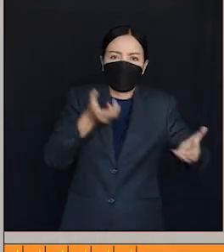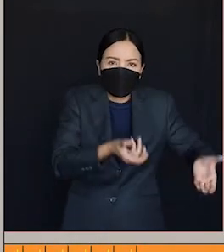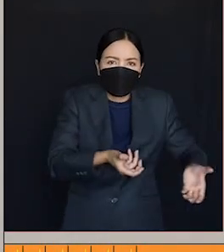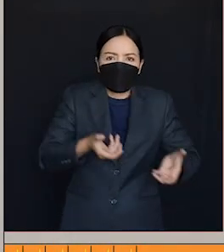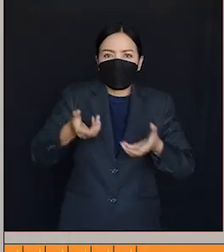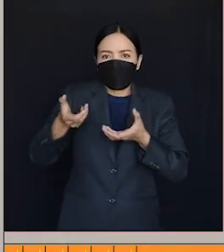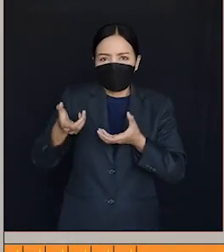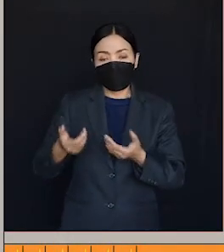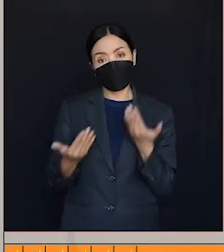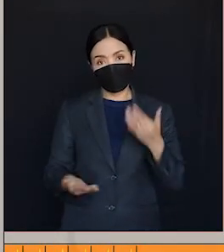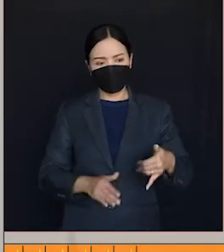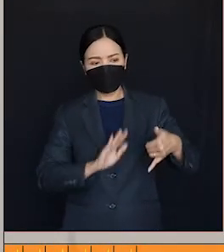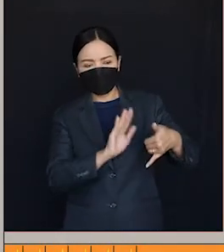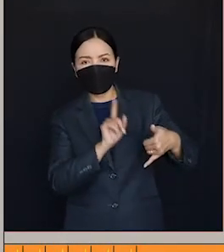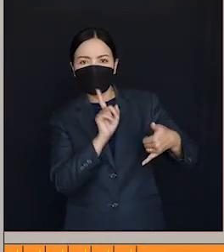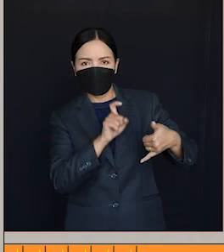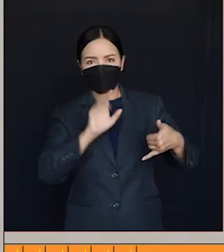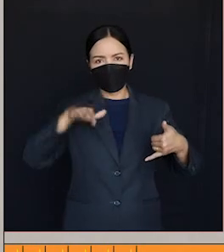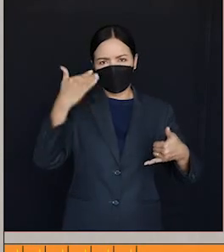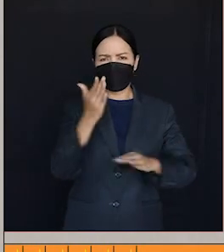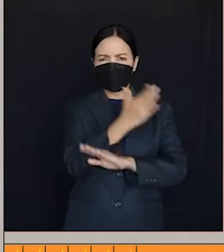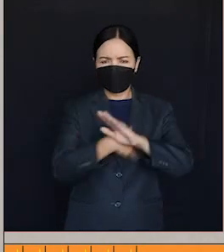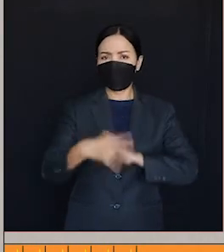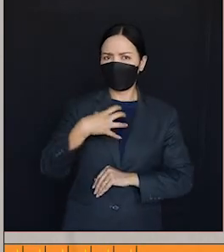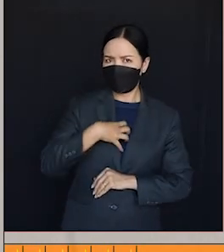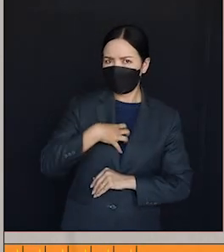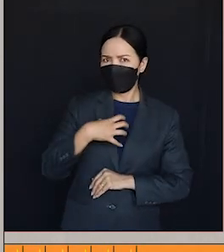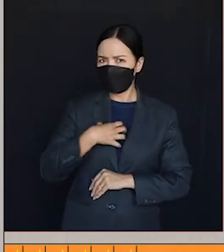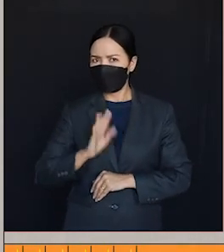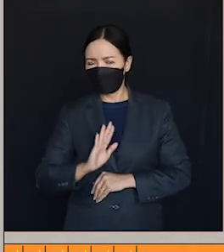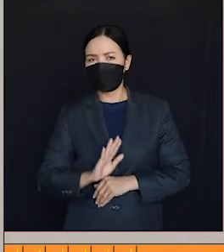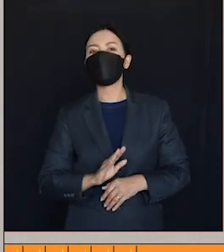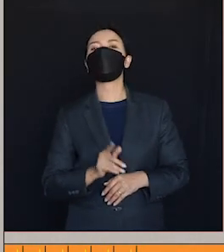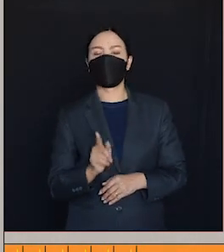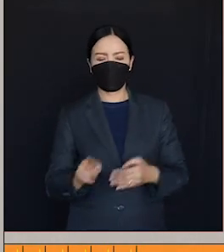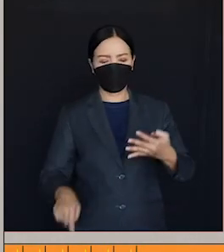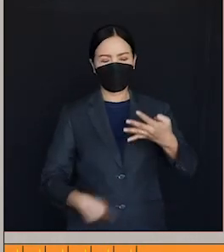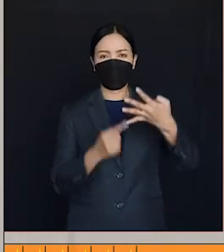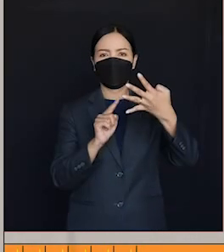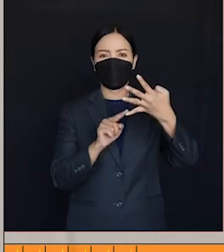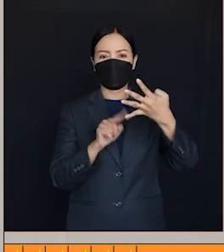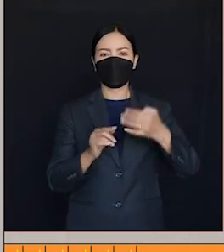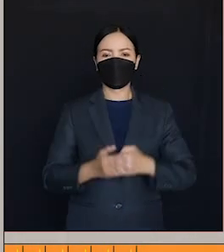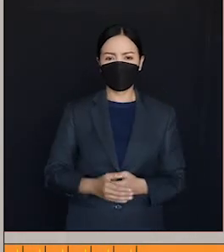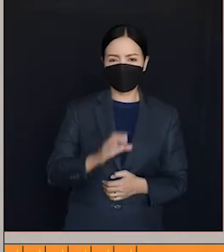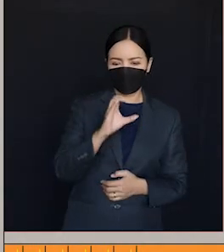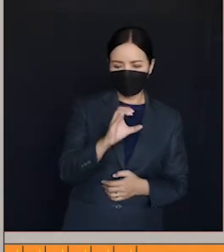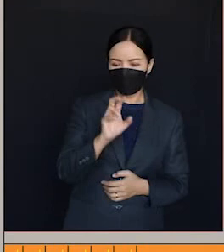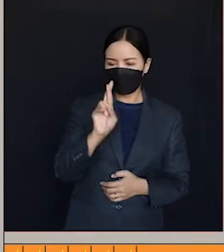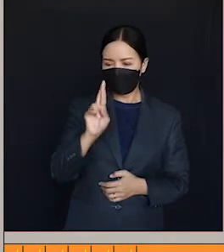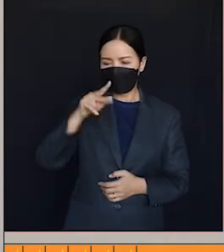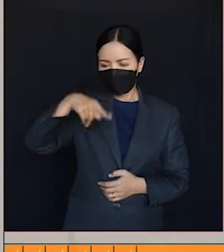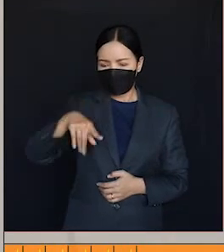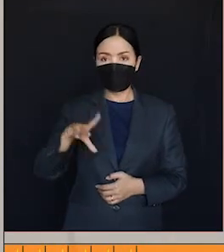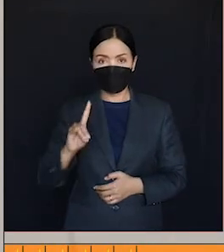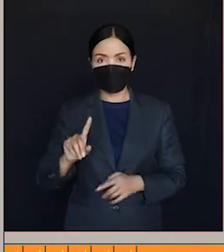ที่ความต้องการของคนพิการนะคะดังนั้นเนี่ยนะคะอันนี้เป็นหลักการของ CRPD เลยนะค